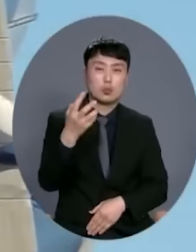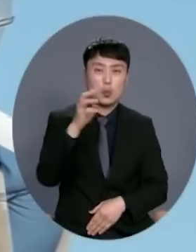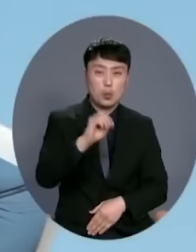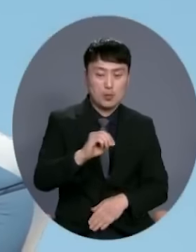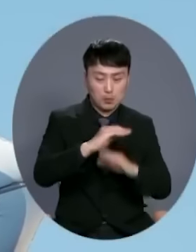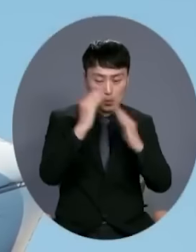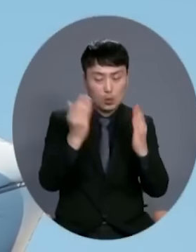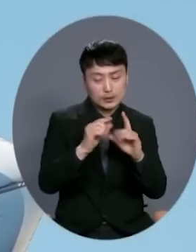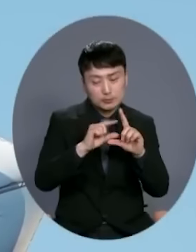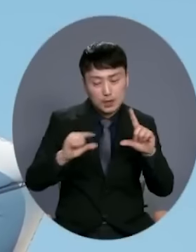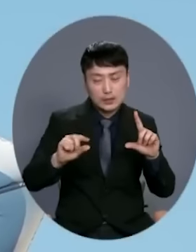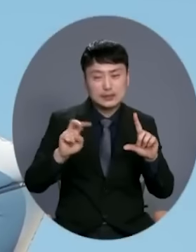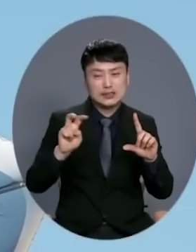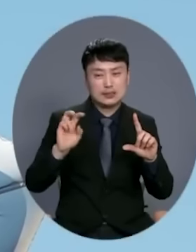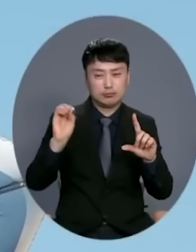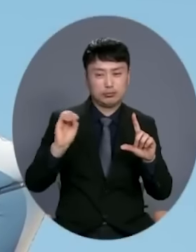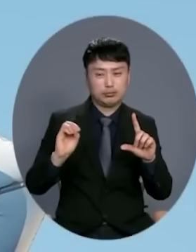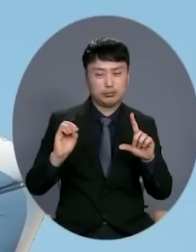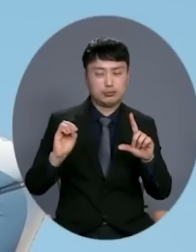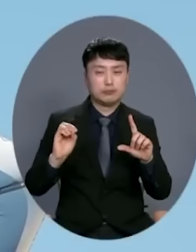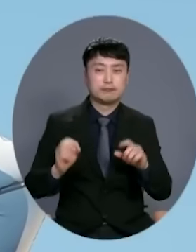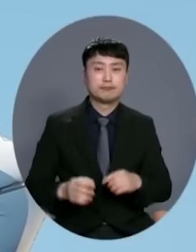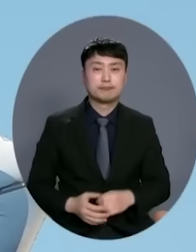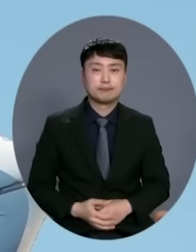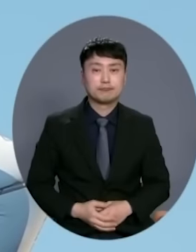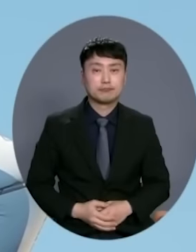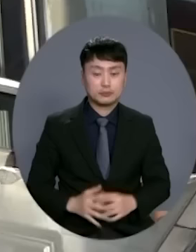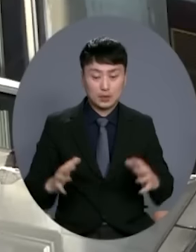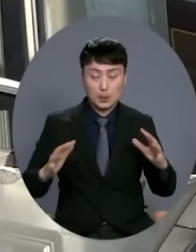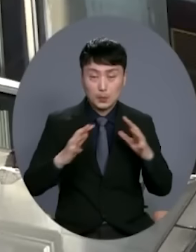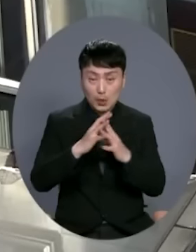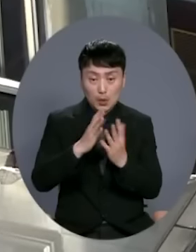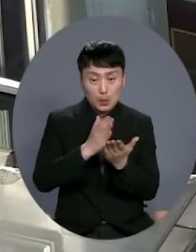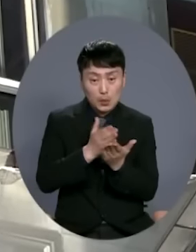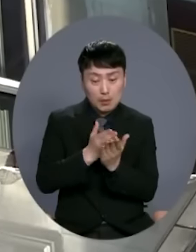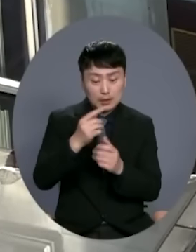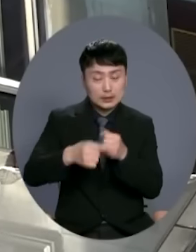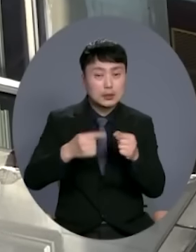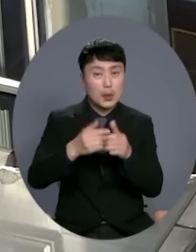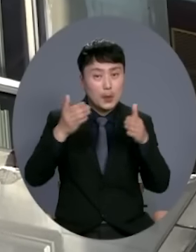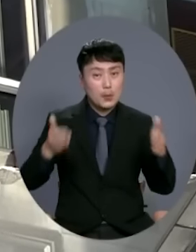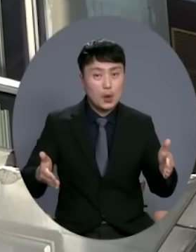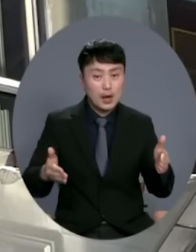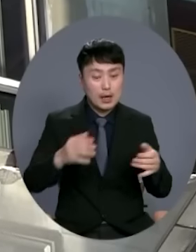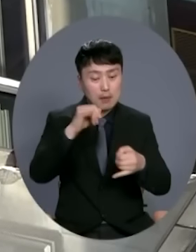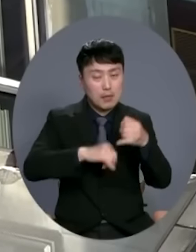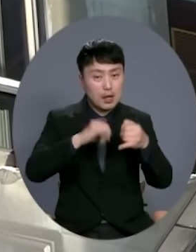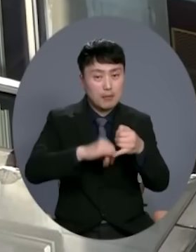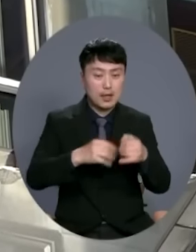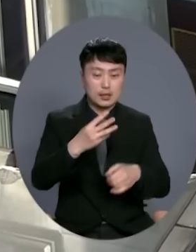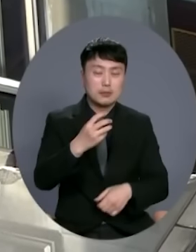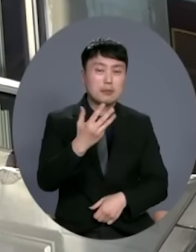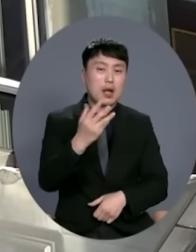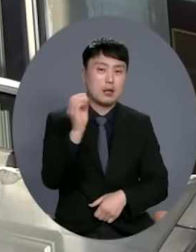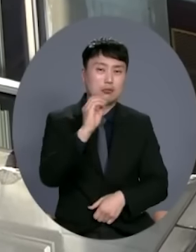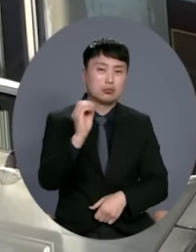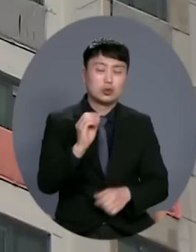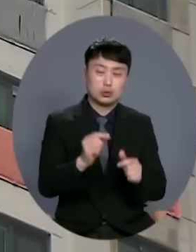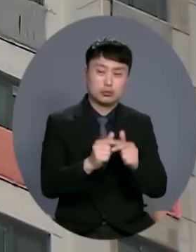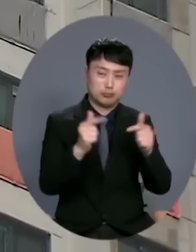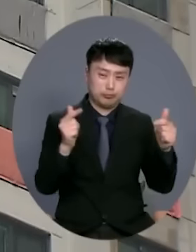전체의 20%가 넘습니다. 건설업만 보면 1년 사이 체불액이 38%나